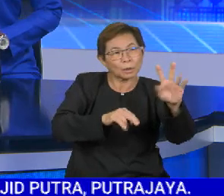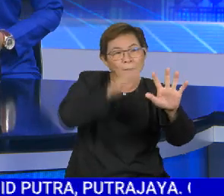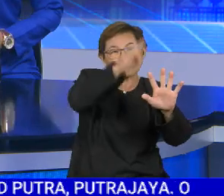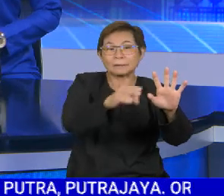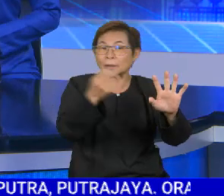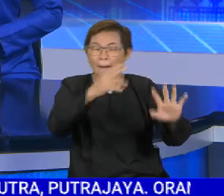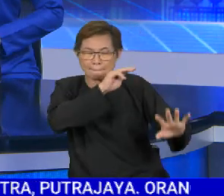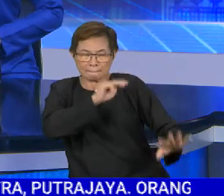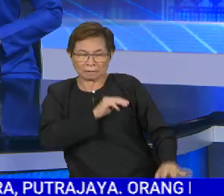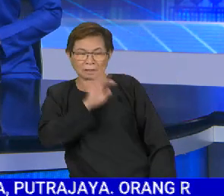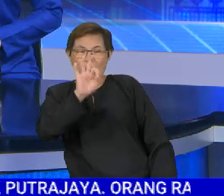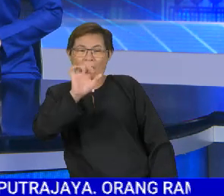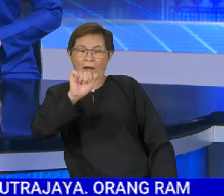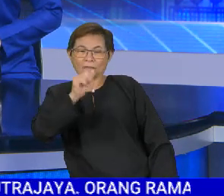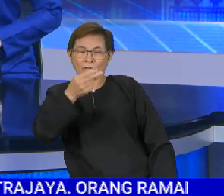lalu